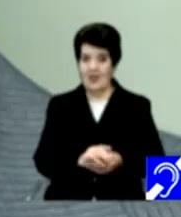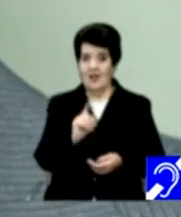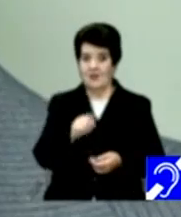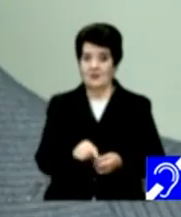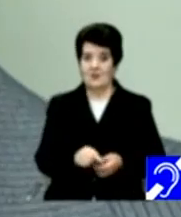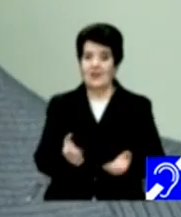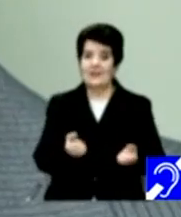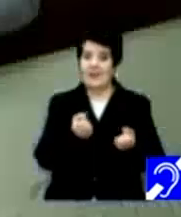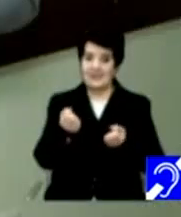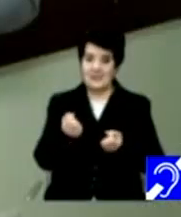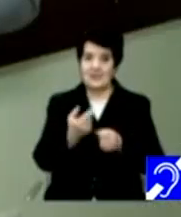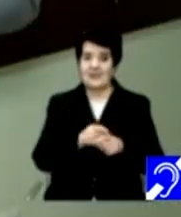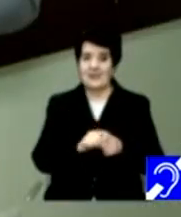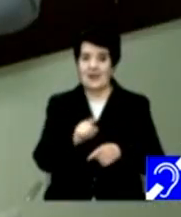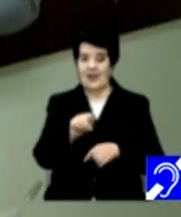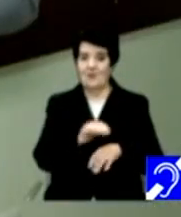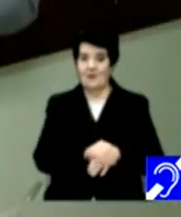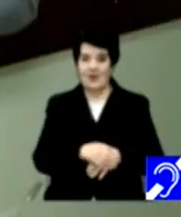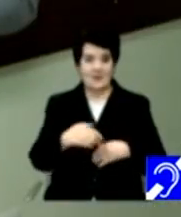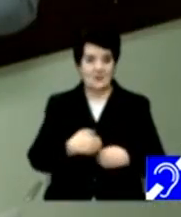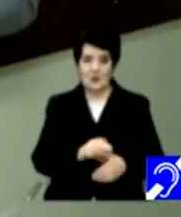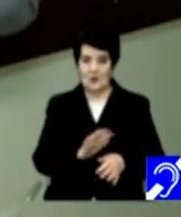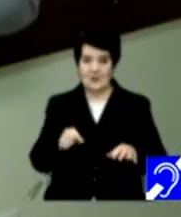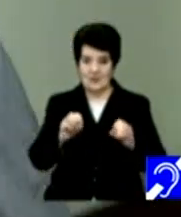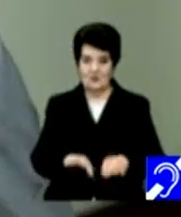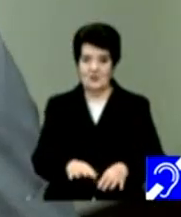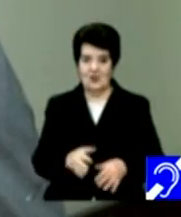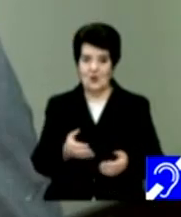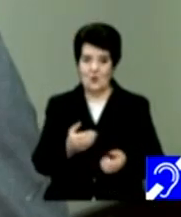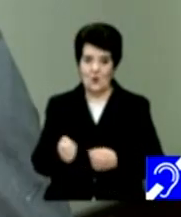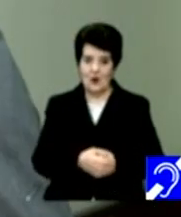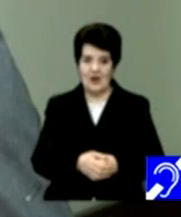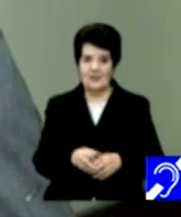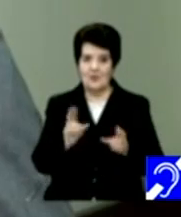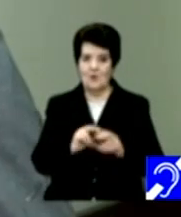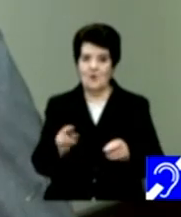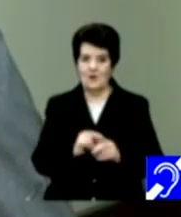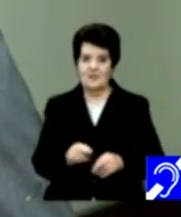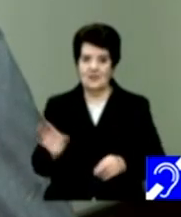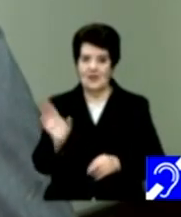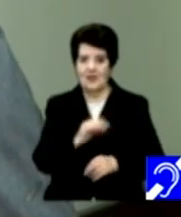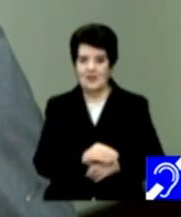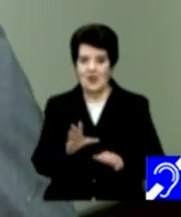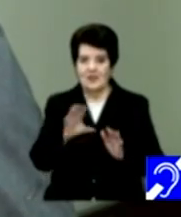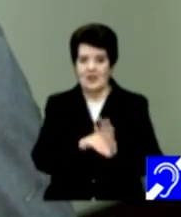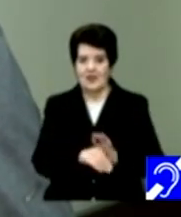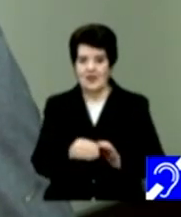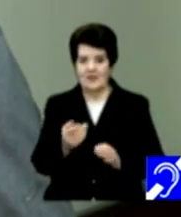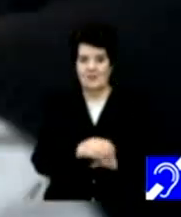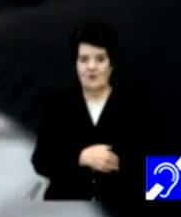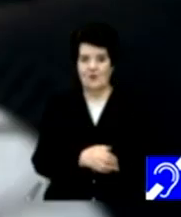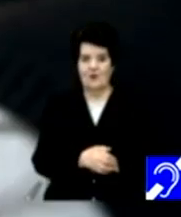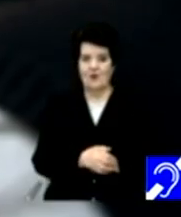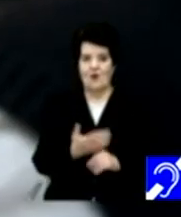dar și întreținerea nu foarte scumpă îl fac să nu regrete decizia luată. The professors are very interactive to us, the patients are very kind to